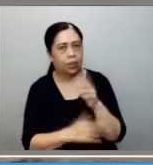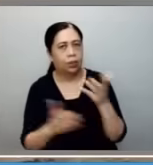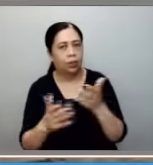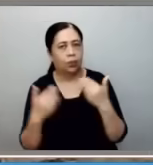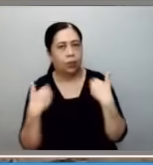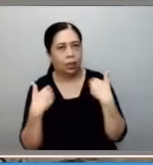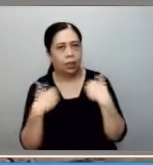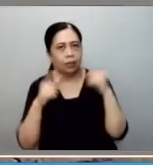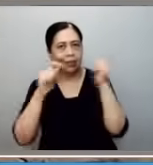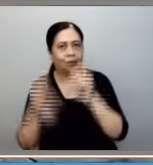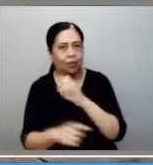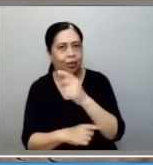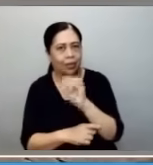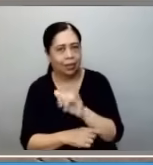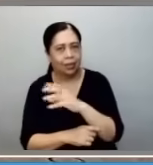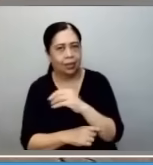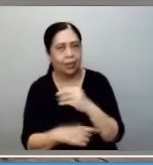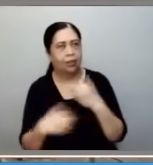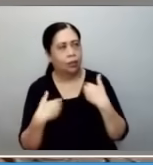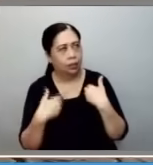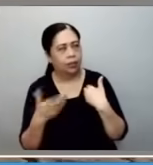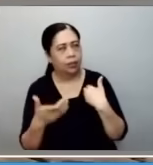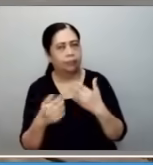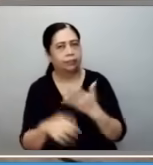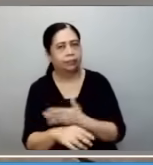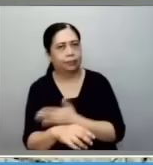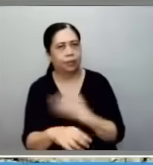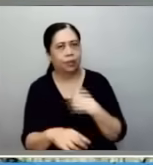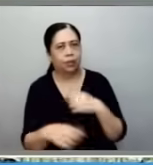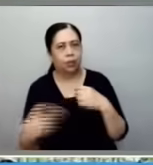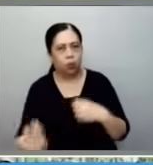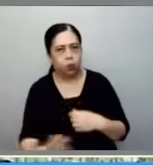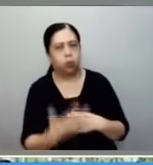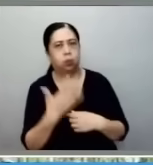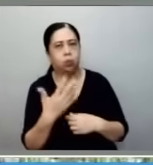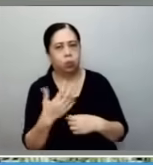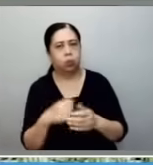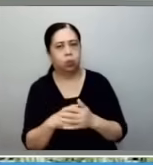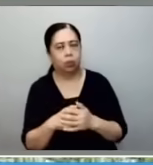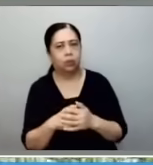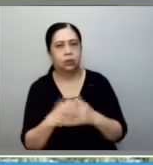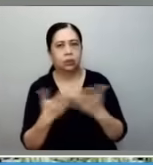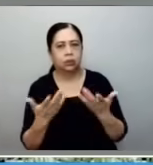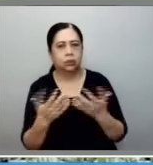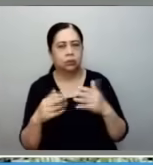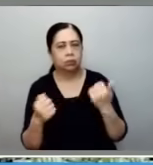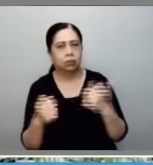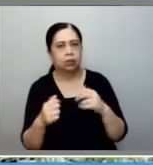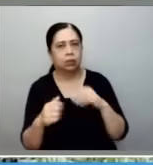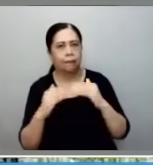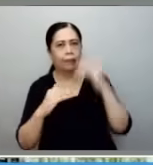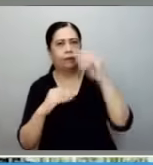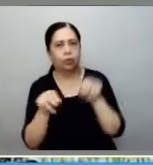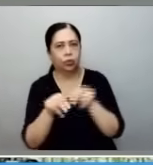ng bagyong Egay at Falcon at nakapagpa-enhance ng ating habagat, posing na mataas or above normal yung ating